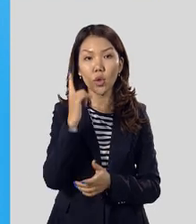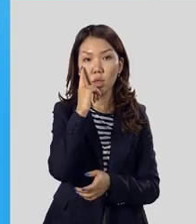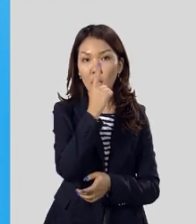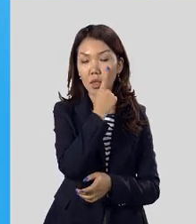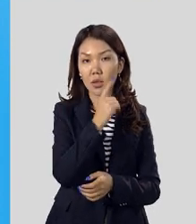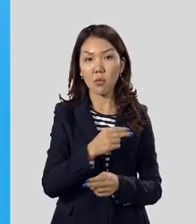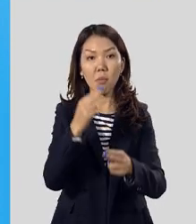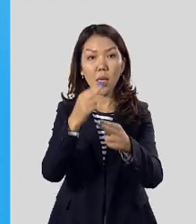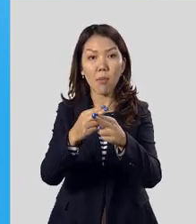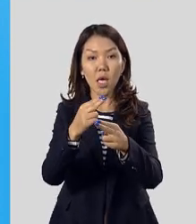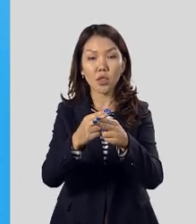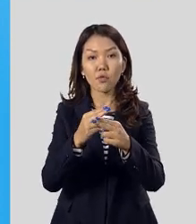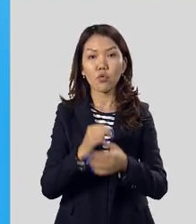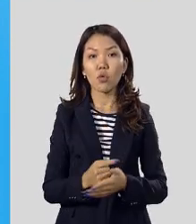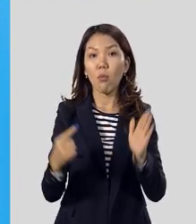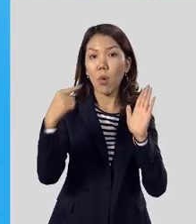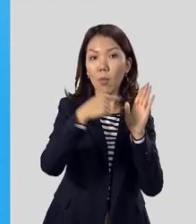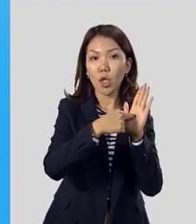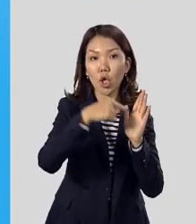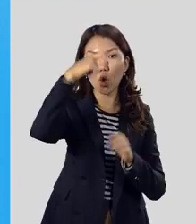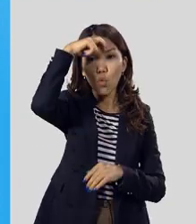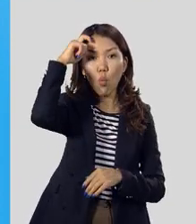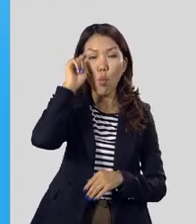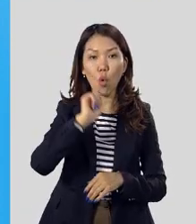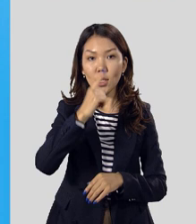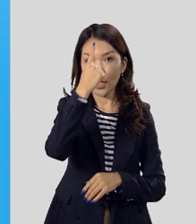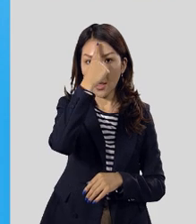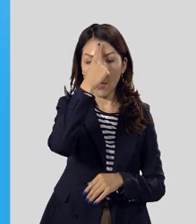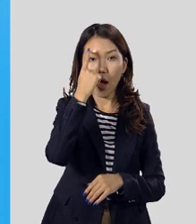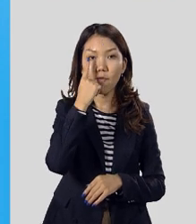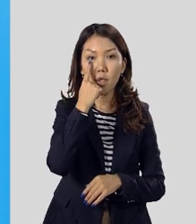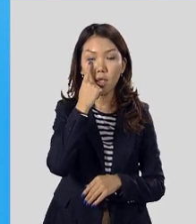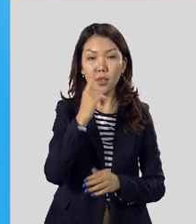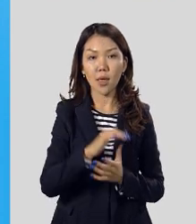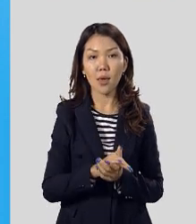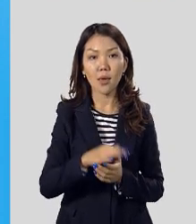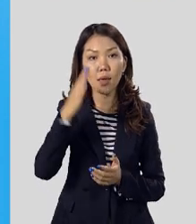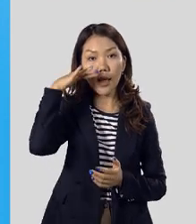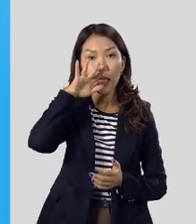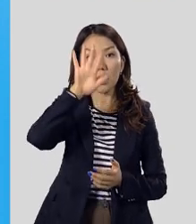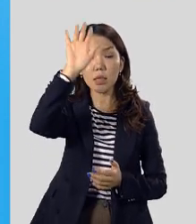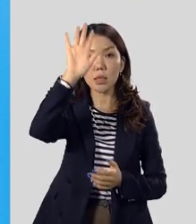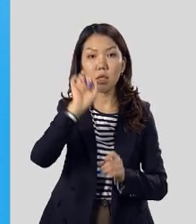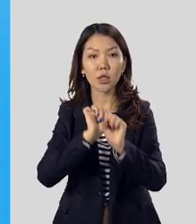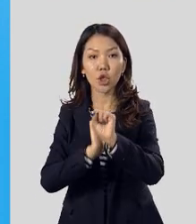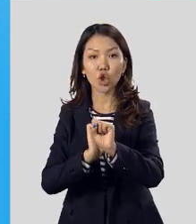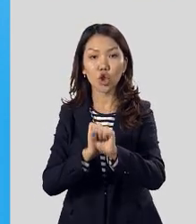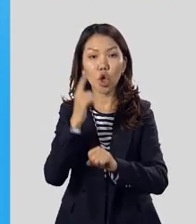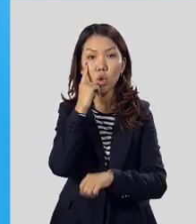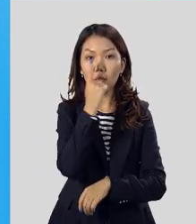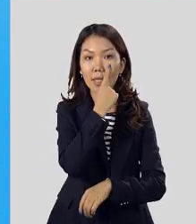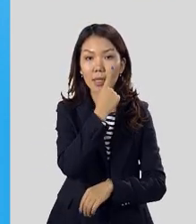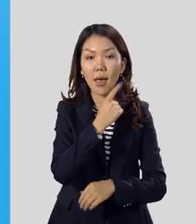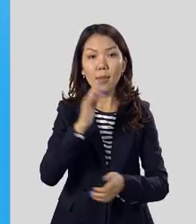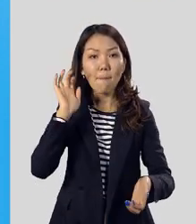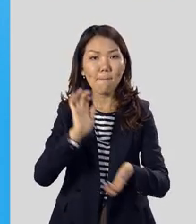Они препятствуют попаданию пота со лба в глаза. Ресницы защищают глаза от